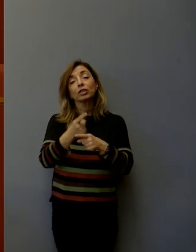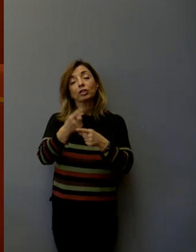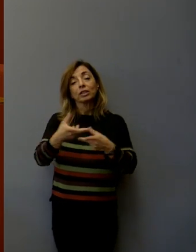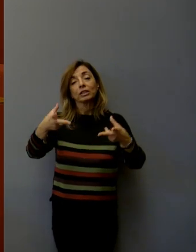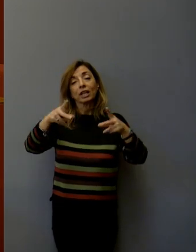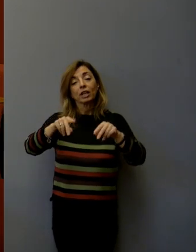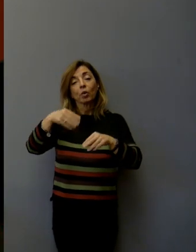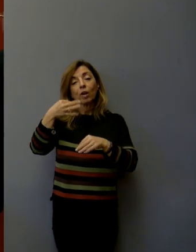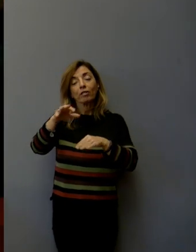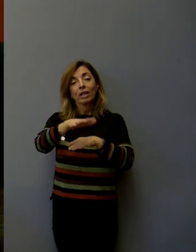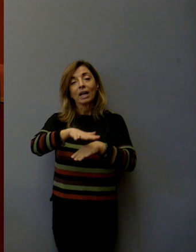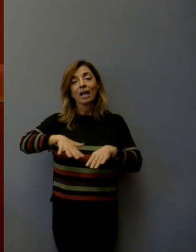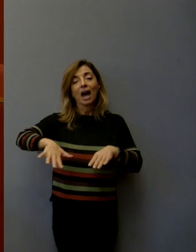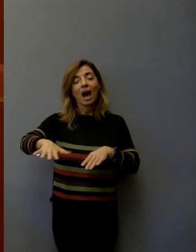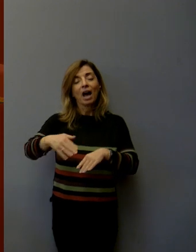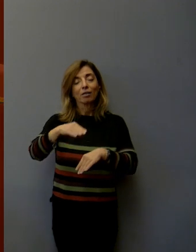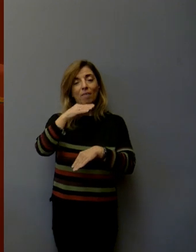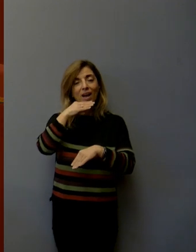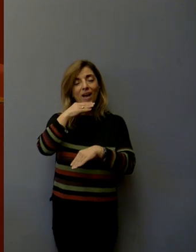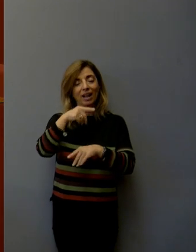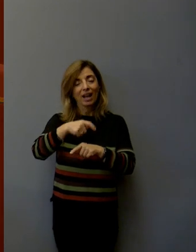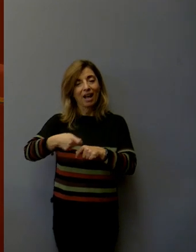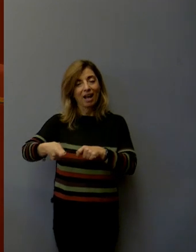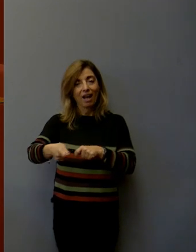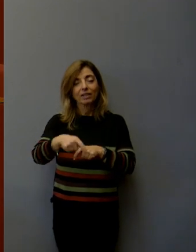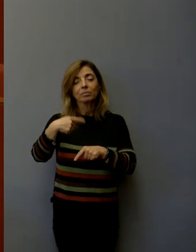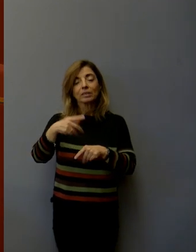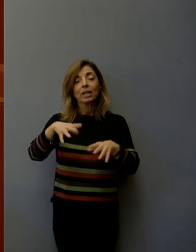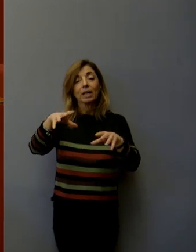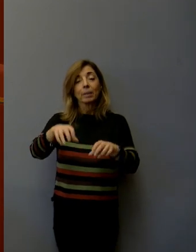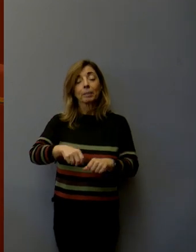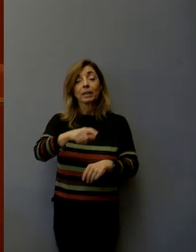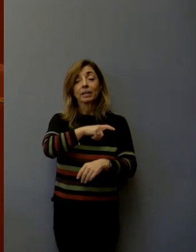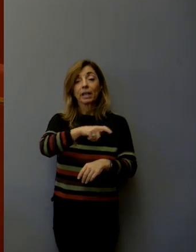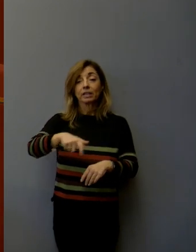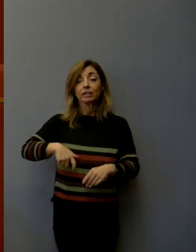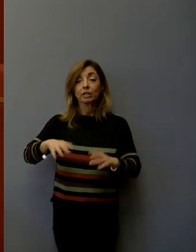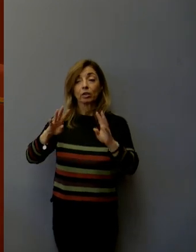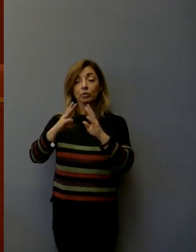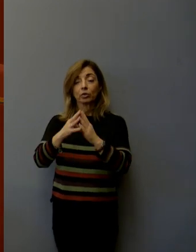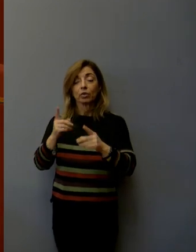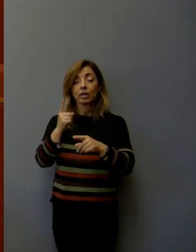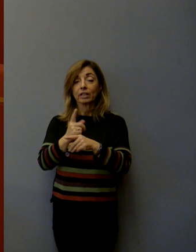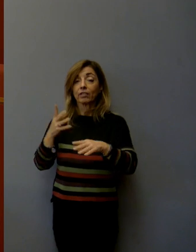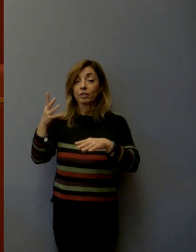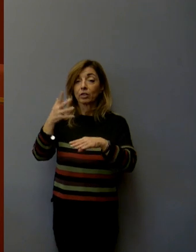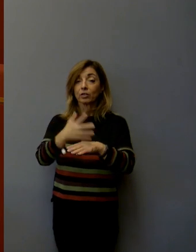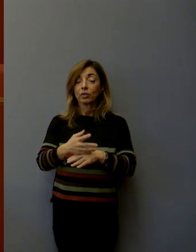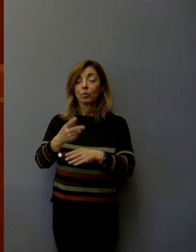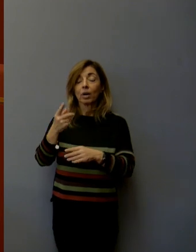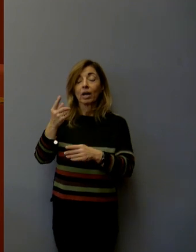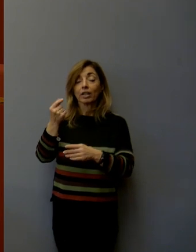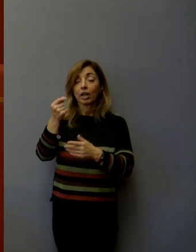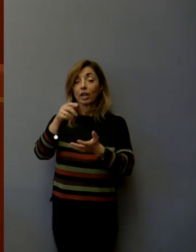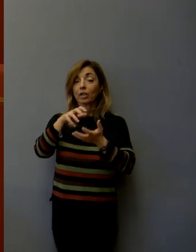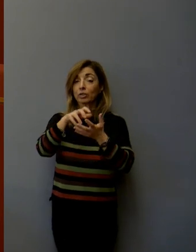l'aria di sgambatura cani quindi si impegna il Sindaco la Giunta che vengono individuate nell'ambito del triennale le risorse finanziarie per il rifacimento la